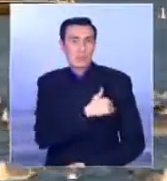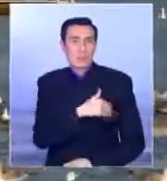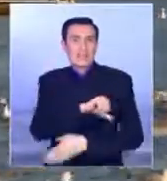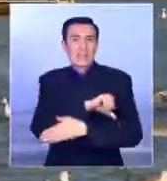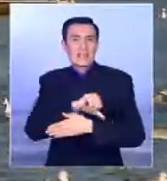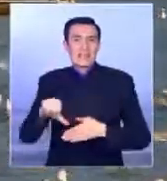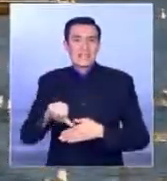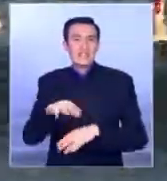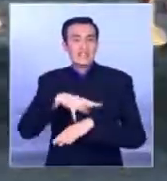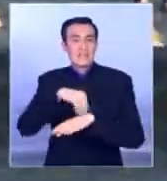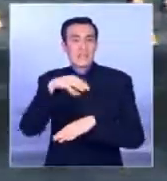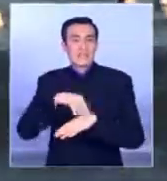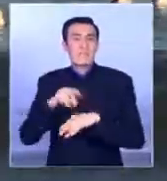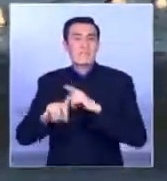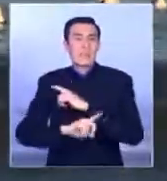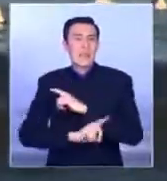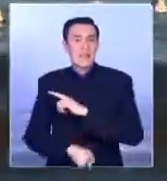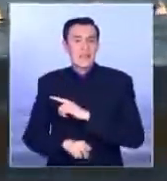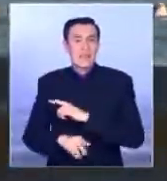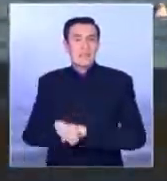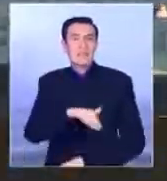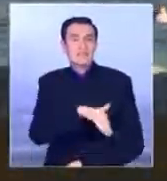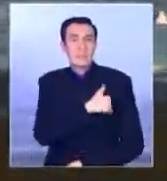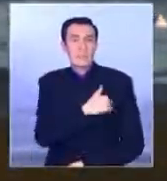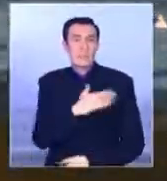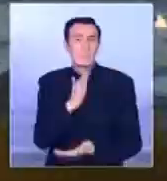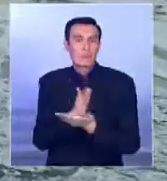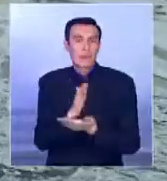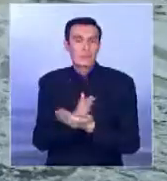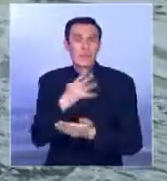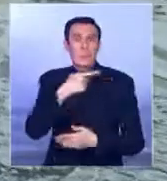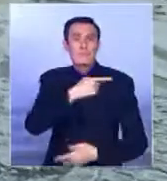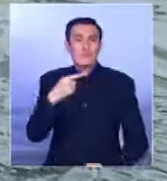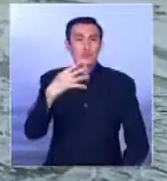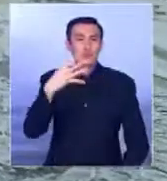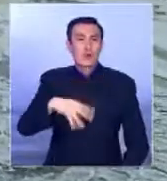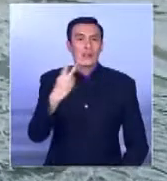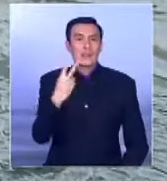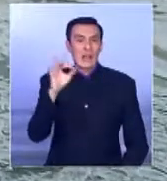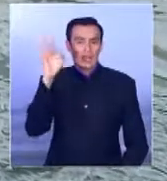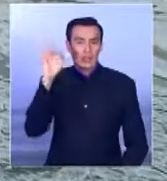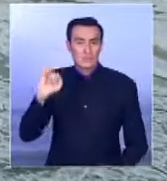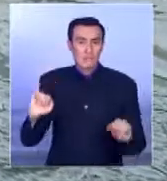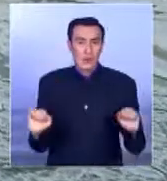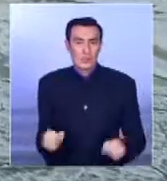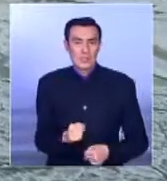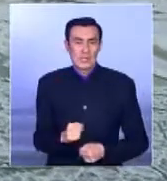границе между Швецией и Финляндией. Там термометр показывает около 42 градусов мороза.